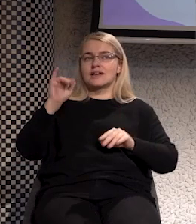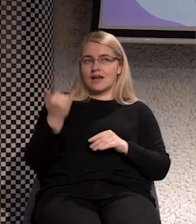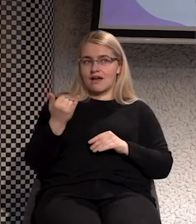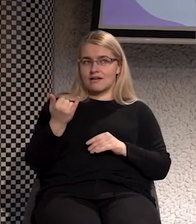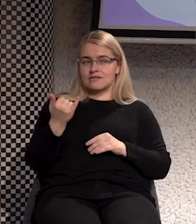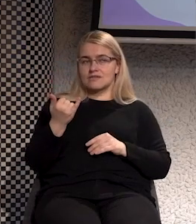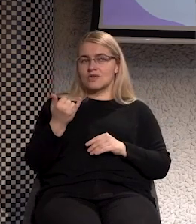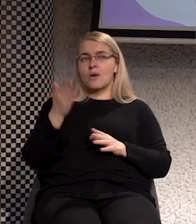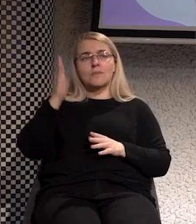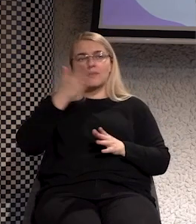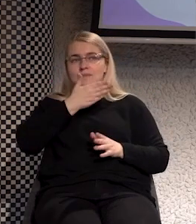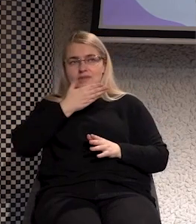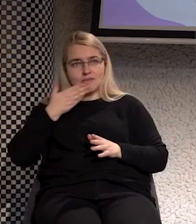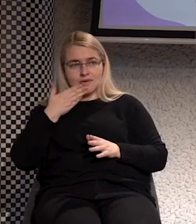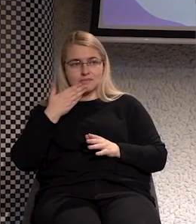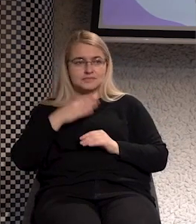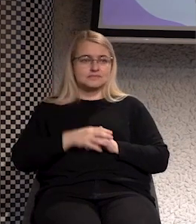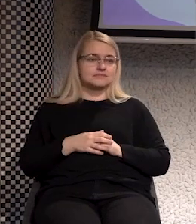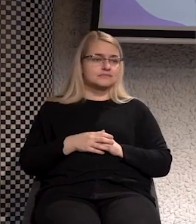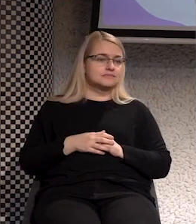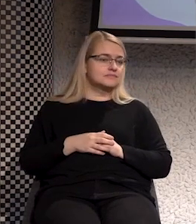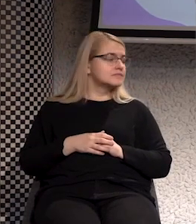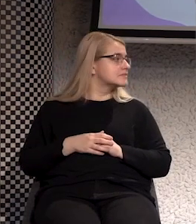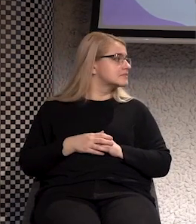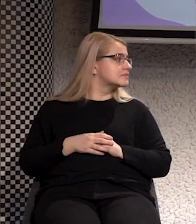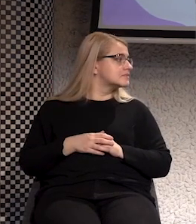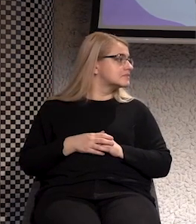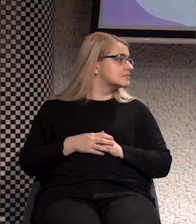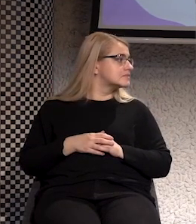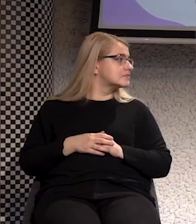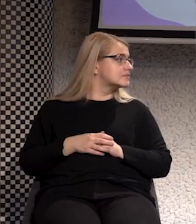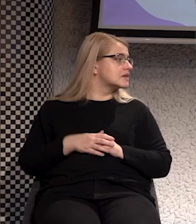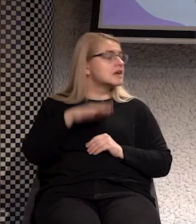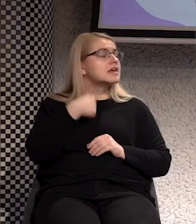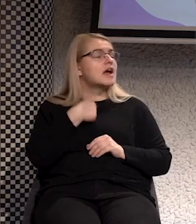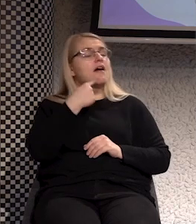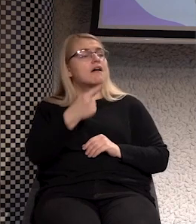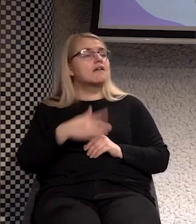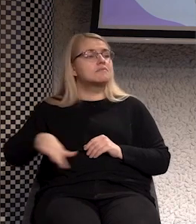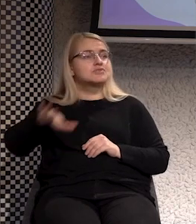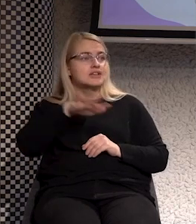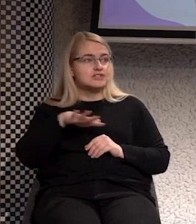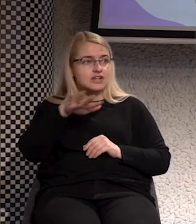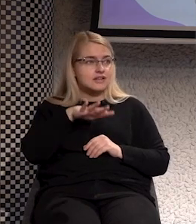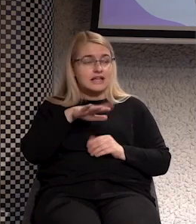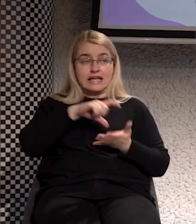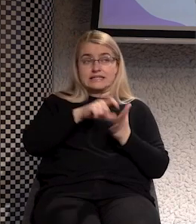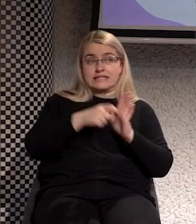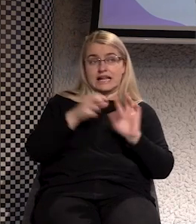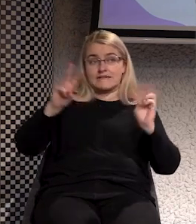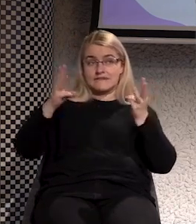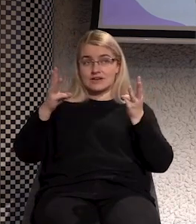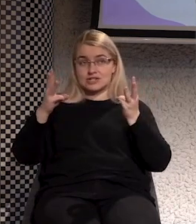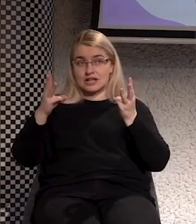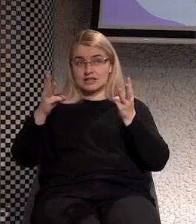mniej. To trochę nawiązuje do tego, co powiedziałeś w tej przestrzeni, nie, że jakby ja bym to trochę wzięła ze sali warsztatowej w ogóle